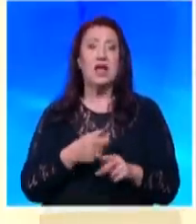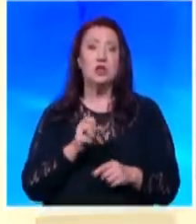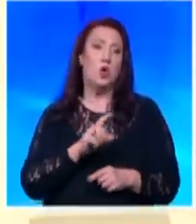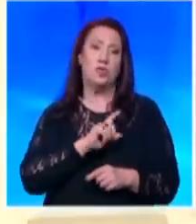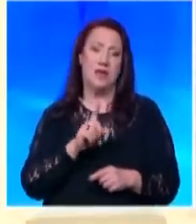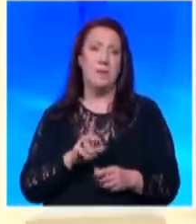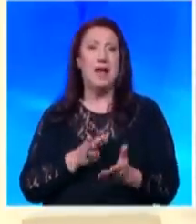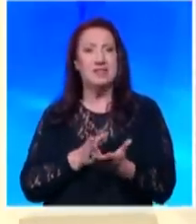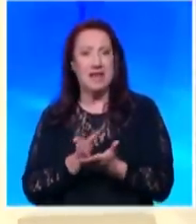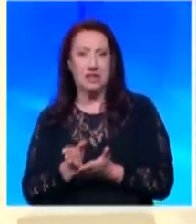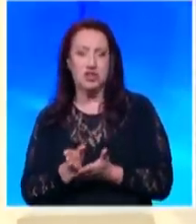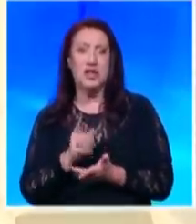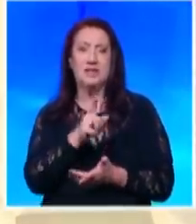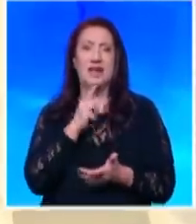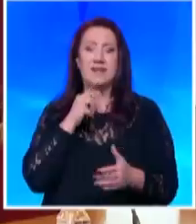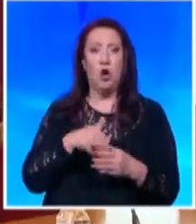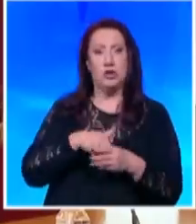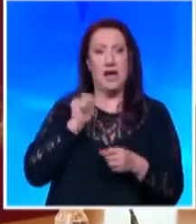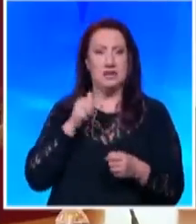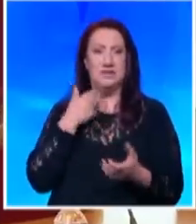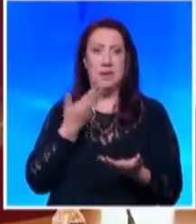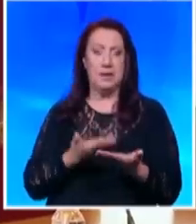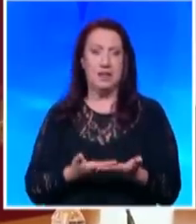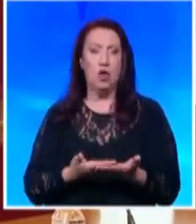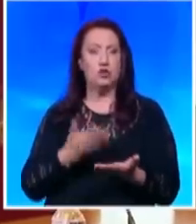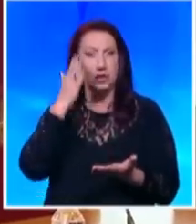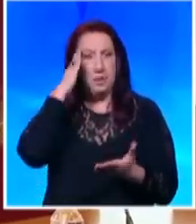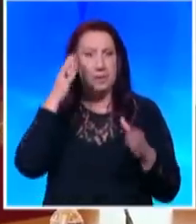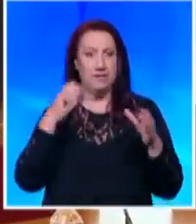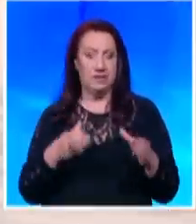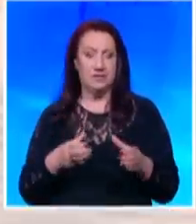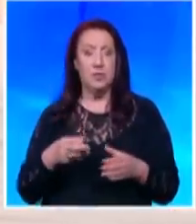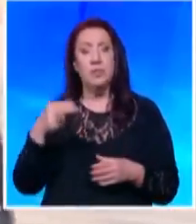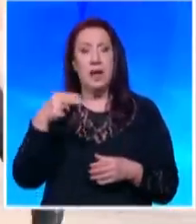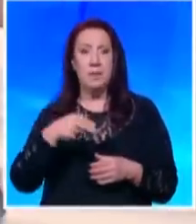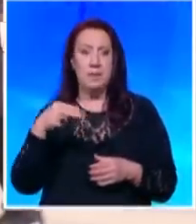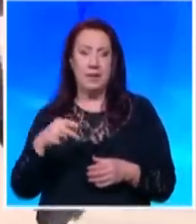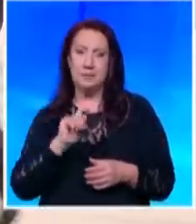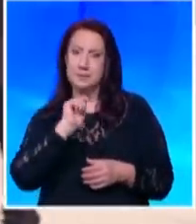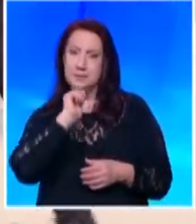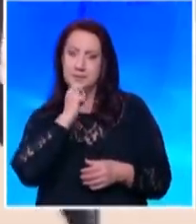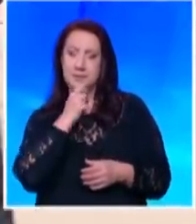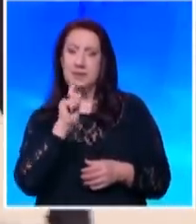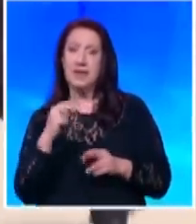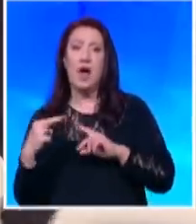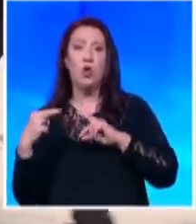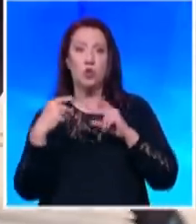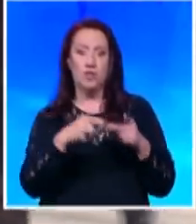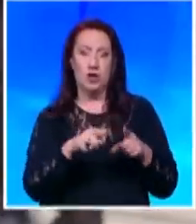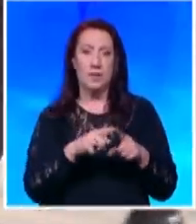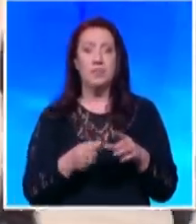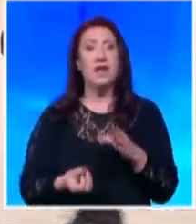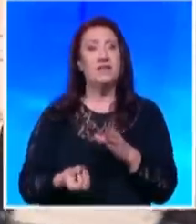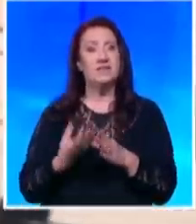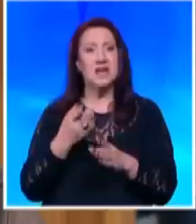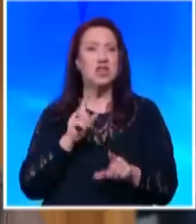Борисов. Продължаваме промяната и Демократична България запазиха мълчание и не отговориха на Борисов. Възраждане коментираха евентуалния